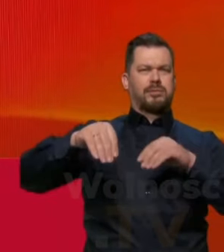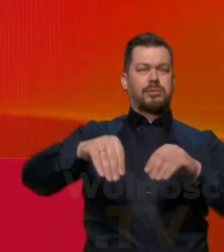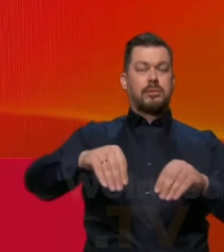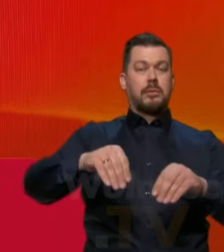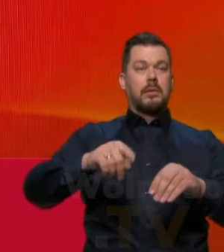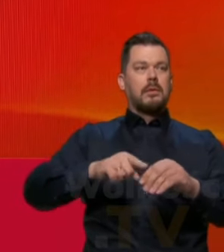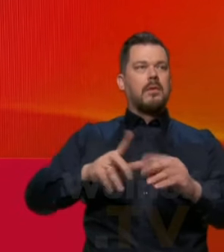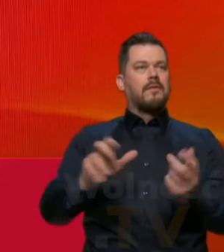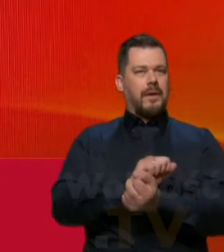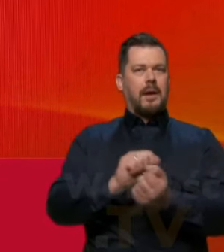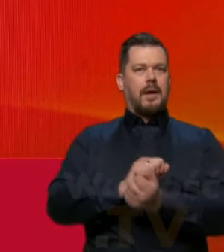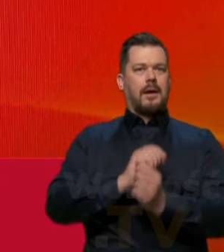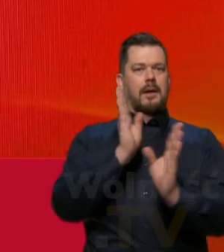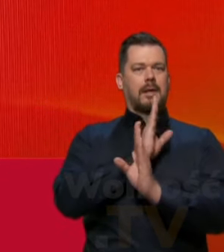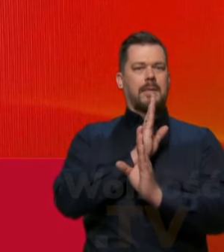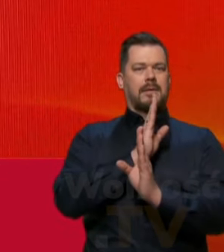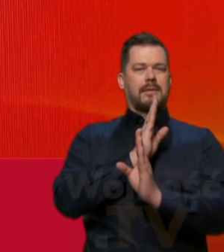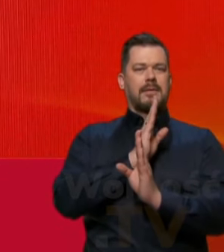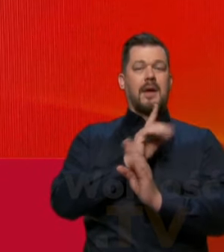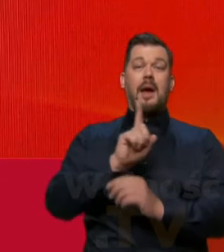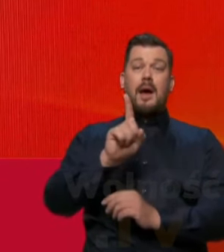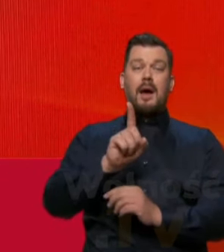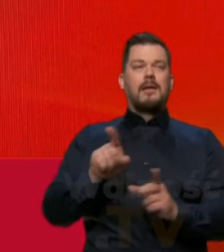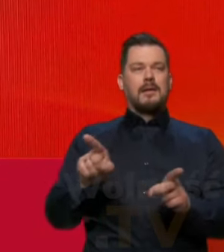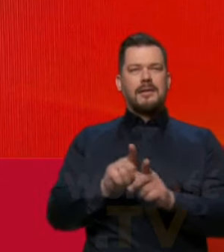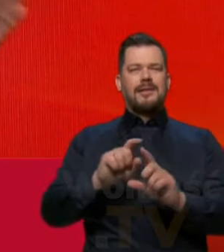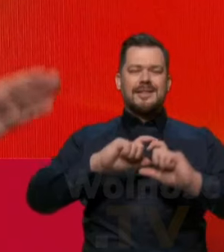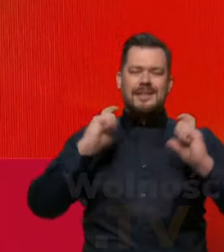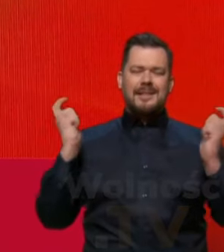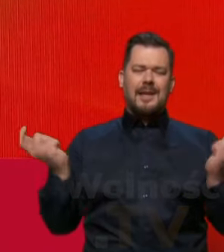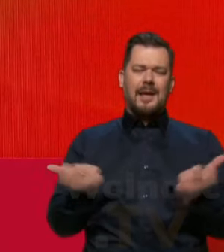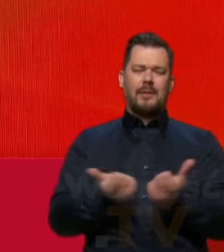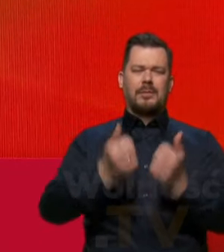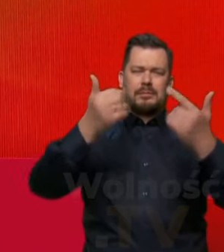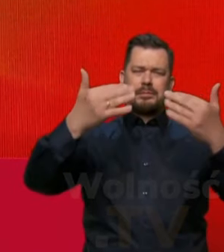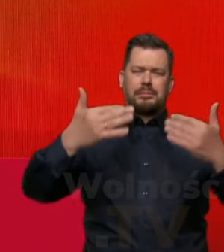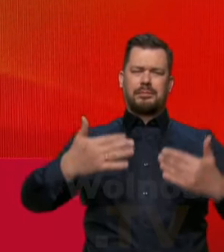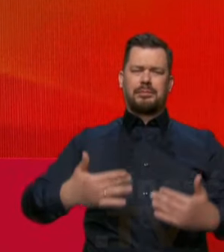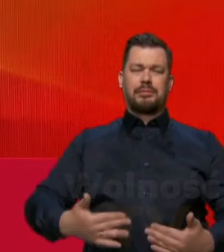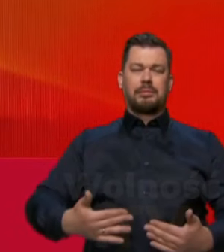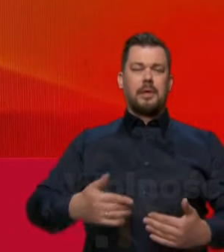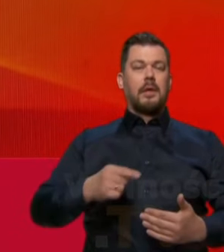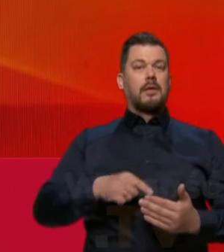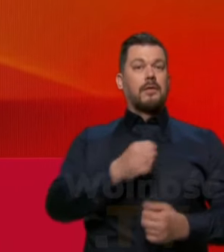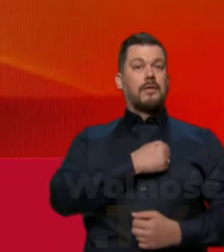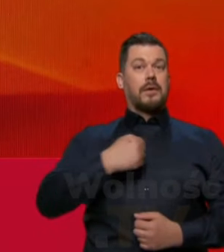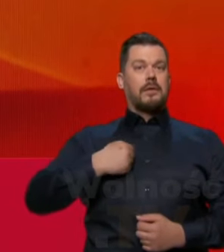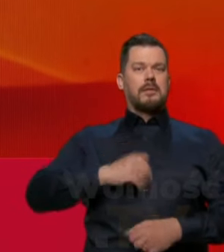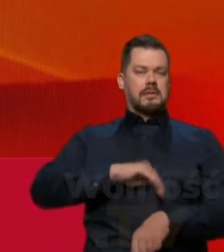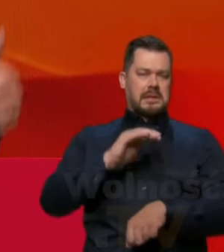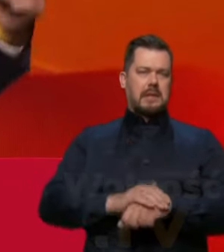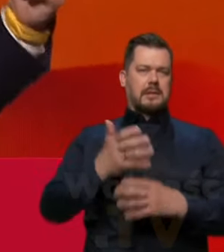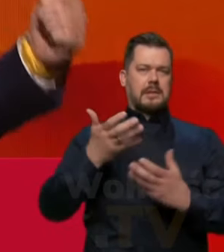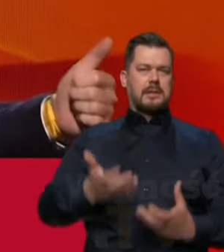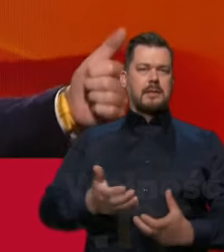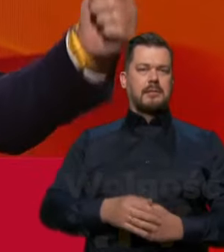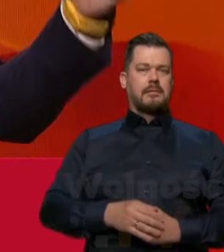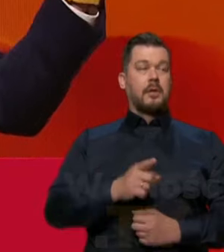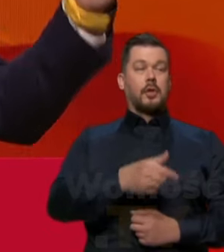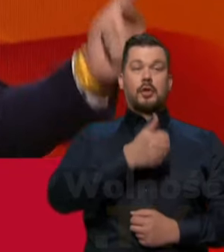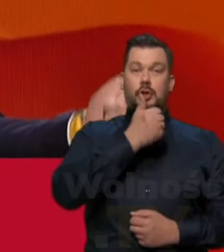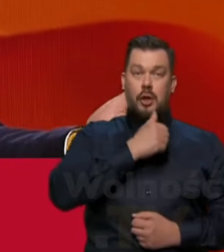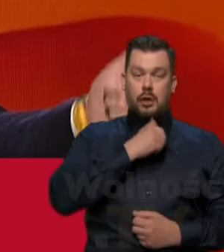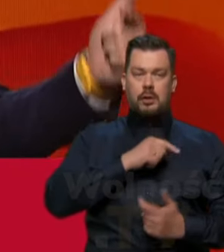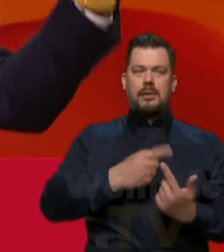jest walka z ociepleniem klimatycznym, ale przy okazji realizujemy całą masę innych priorytetów, co do których warszawiacy się zgadzają. Właśnie takich jak zieleń,